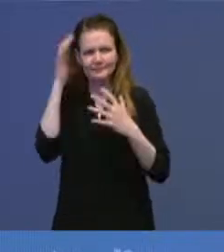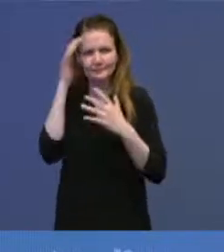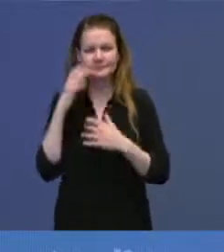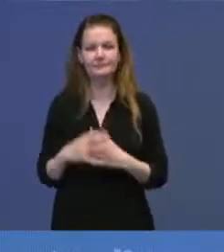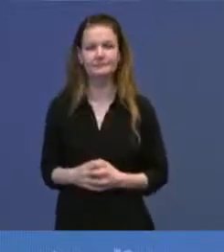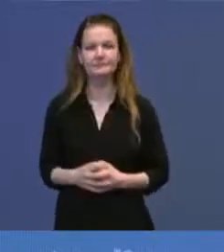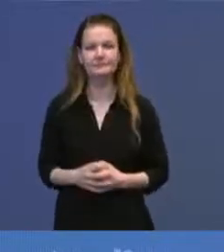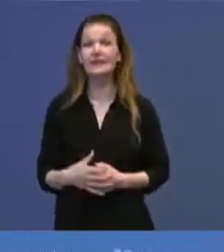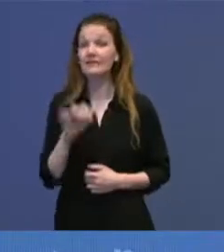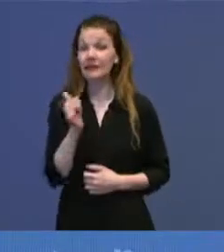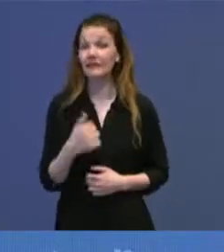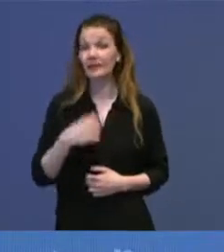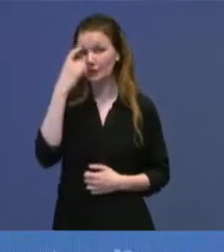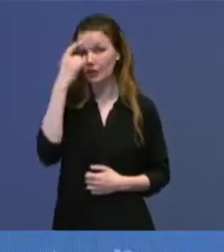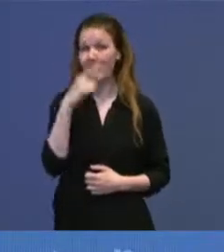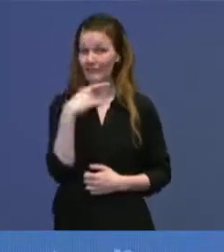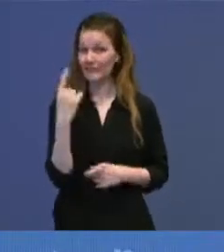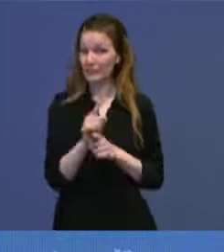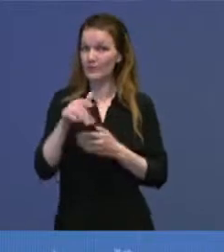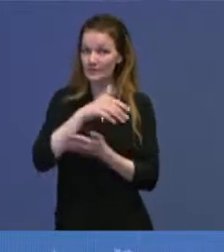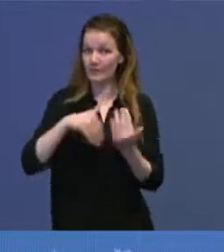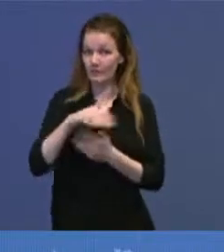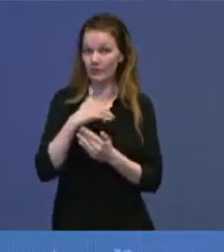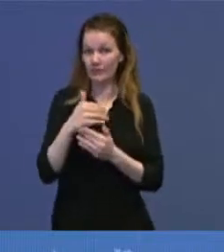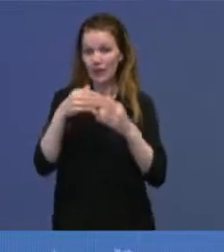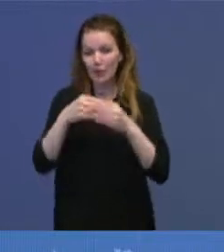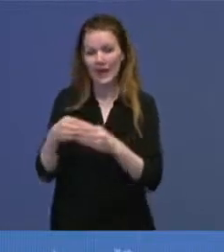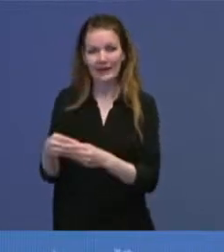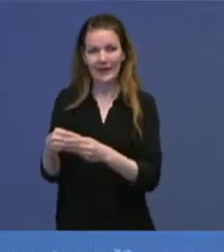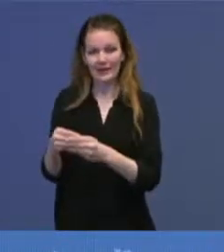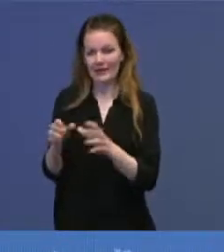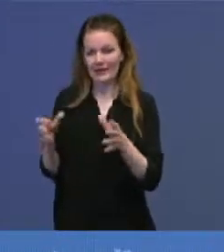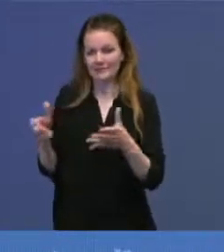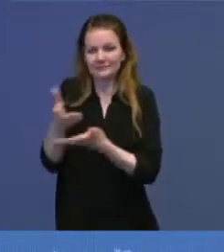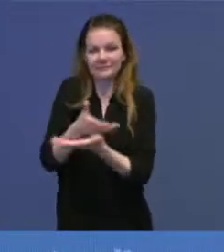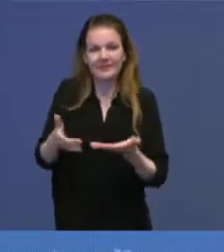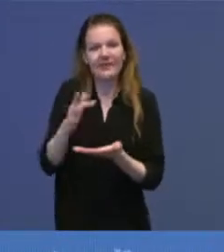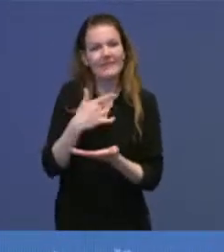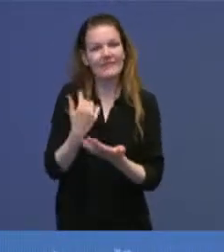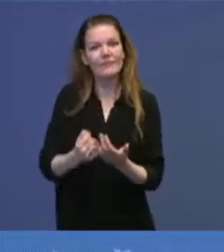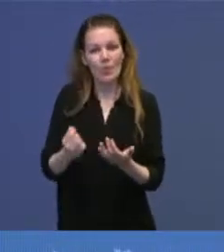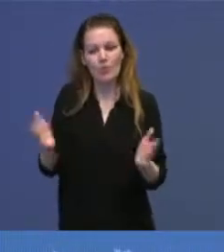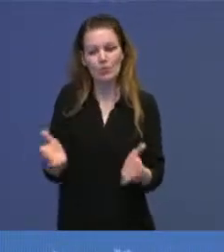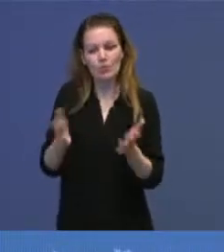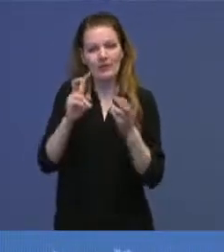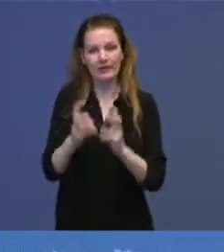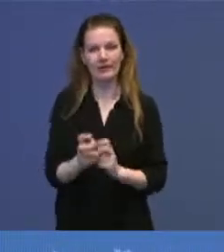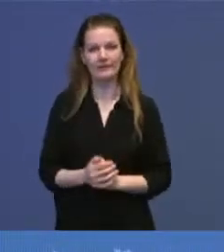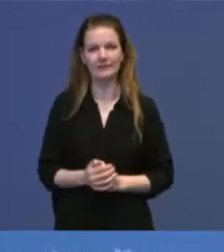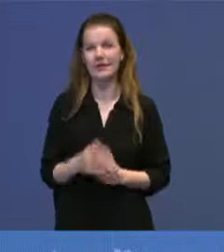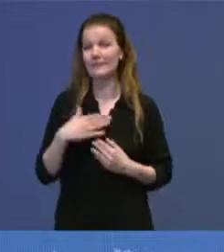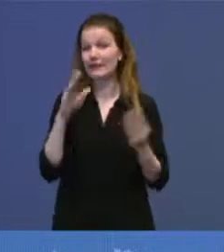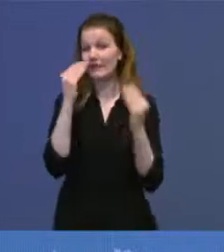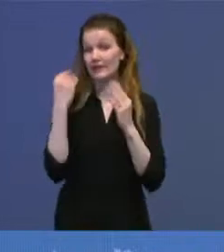kolleger og fagmyndigheter har en forståelse for det og er tilgjengelige. Min erfaring til nå har jo vært at med barn har